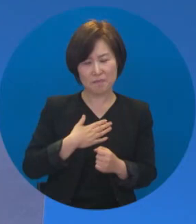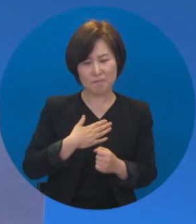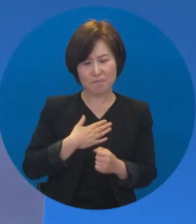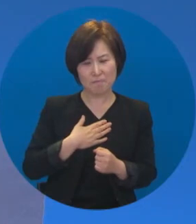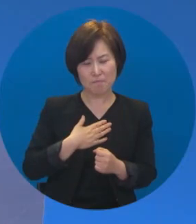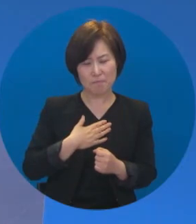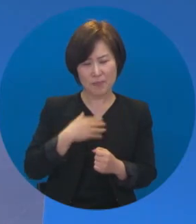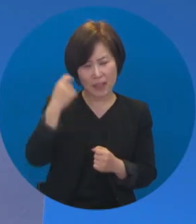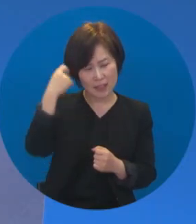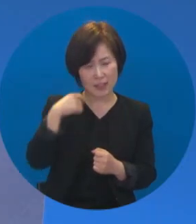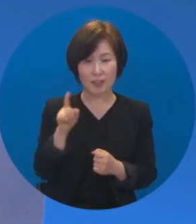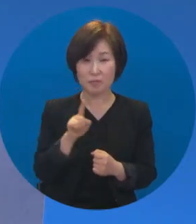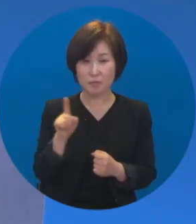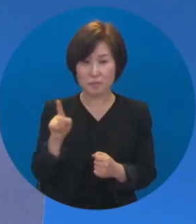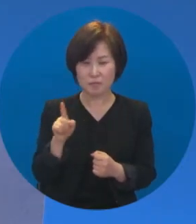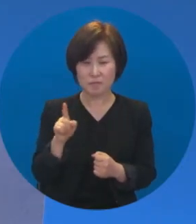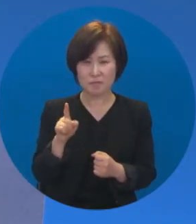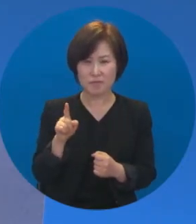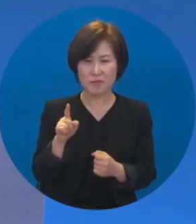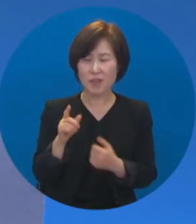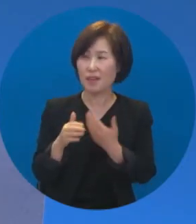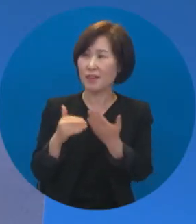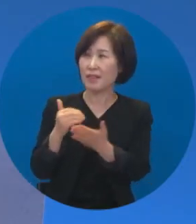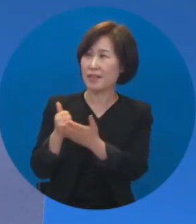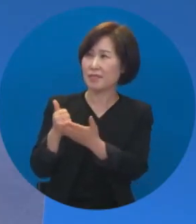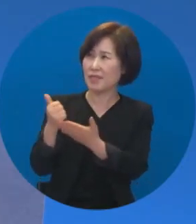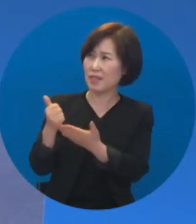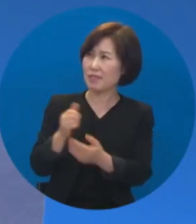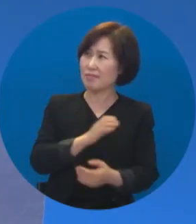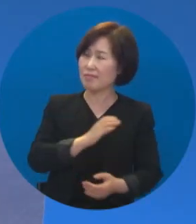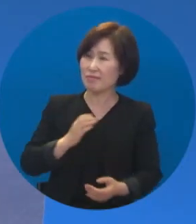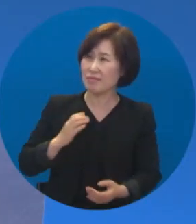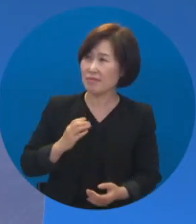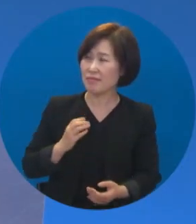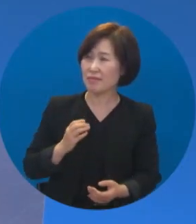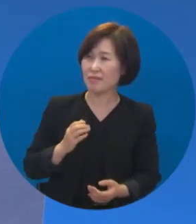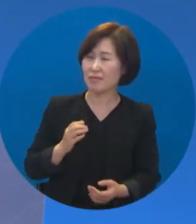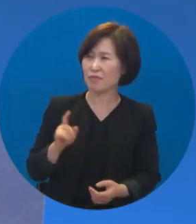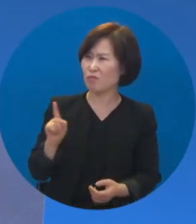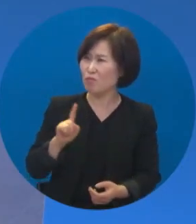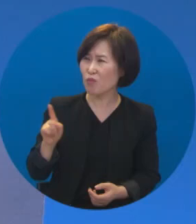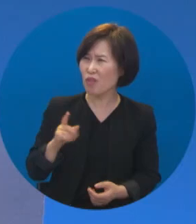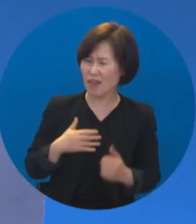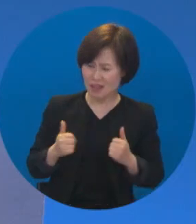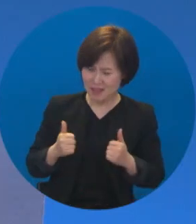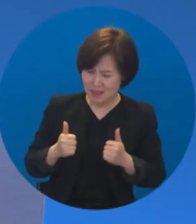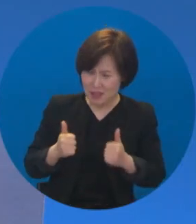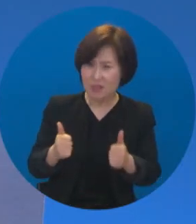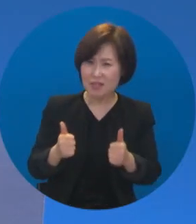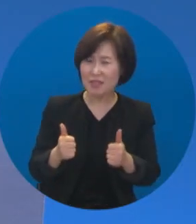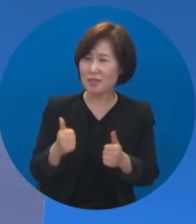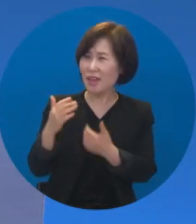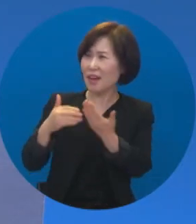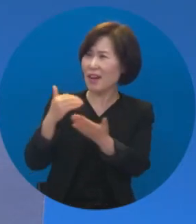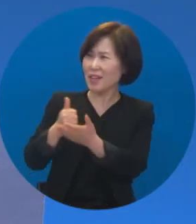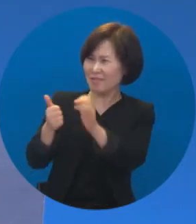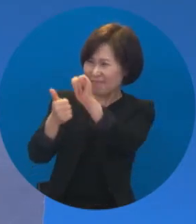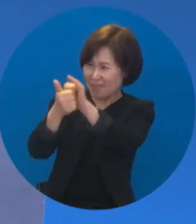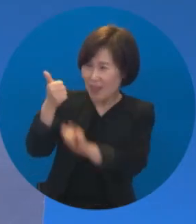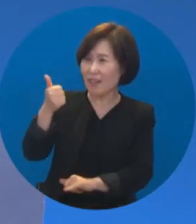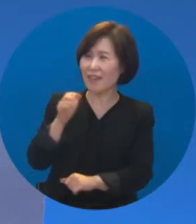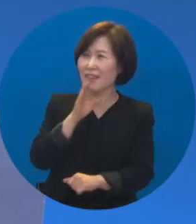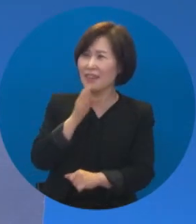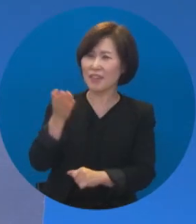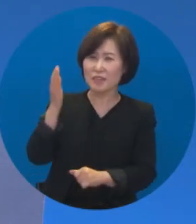첫 번째는 배신감이었습니다. 어떻게 주님이 그러실 수 있지? 내가 이렇게 공을 들였는데, 내가